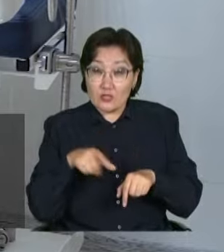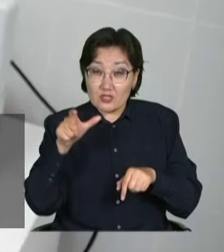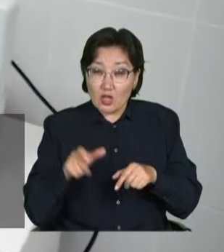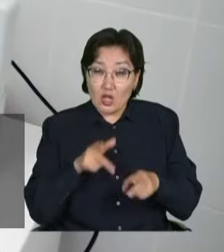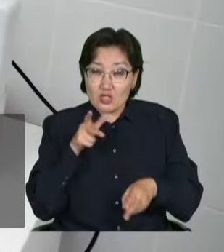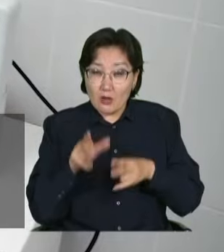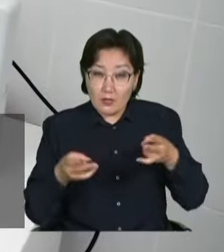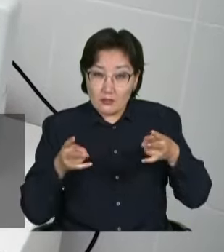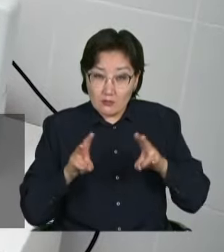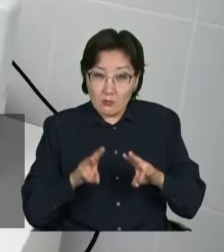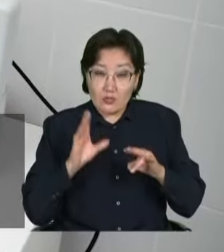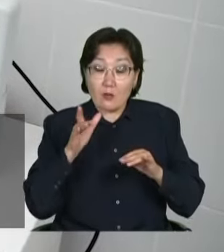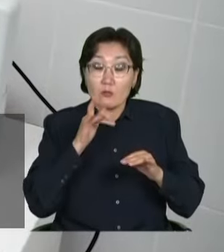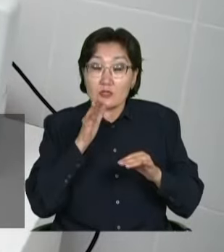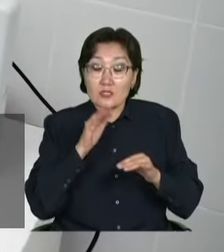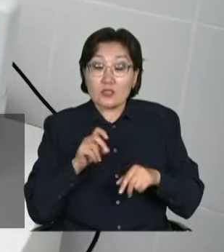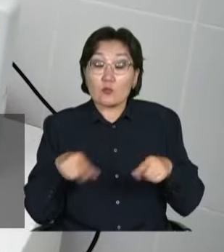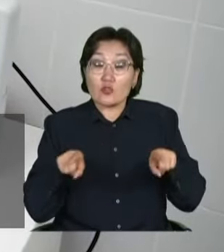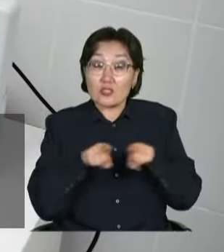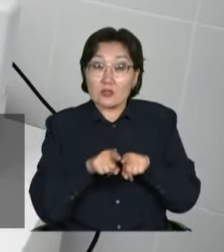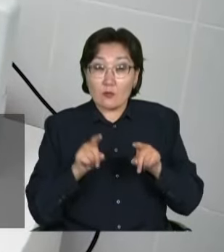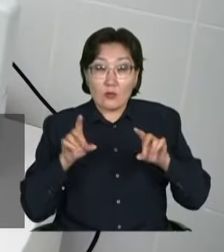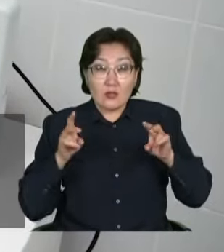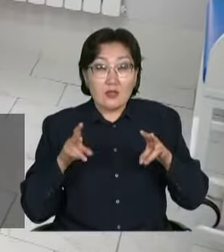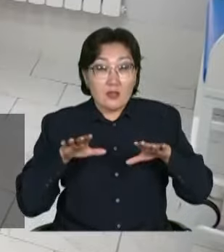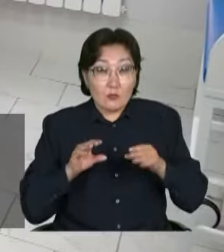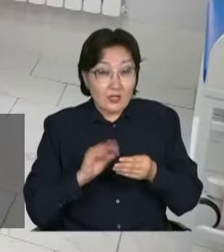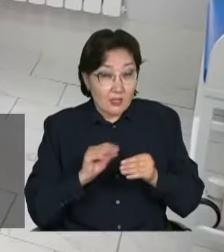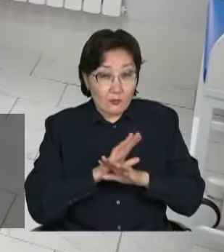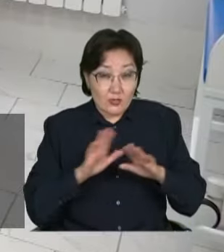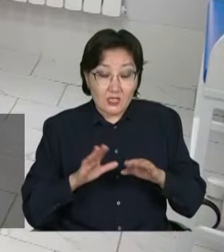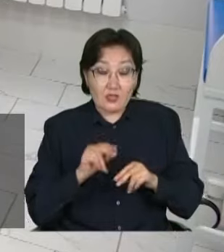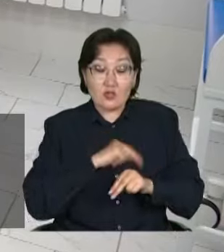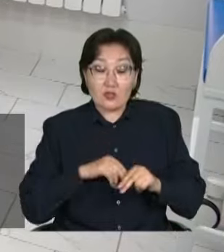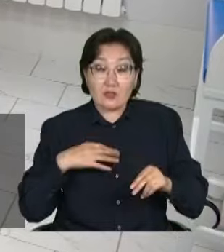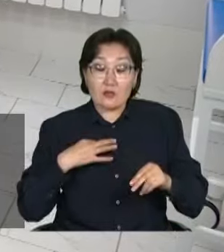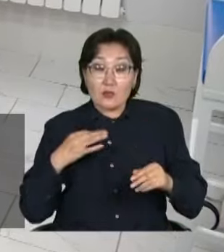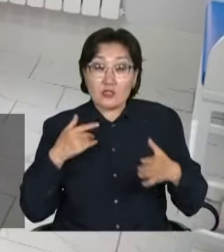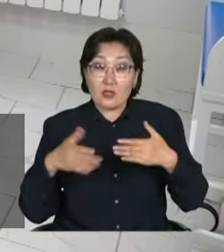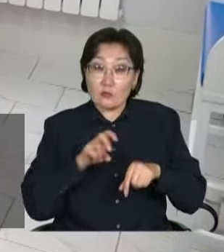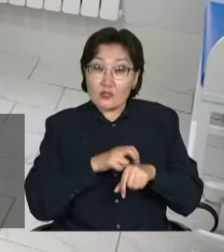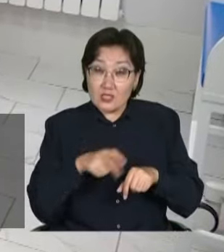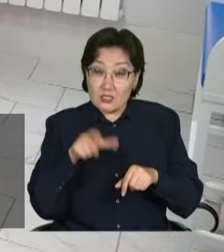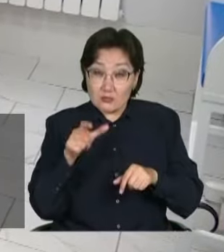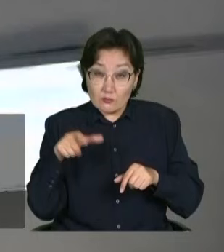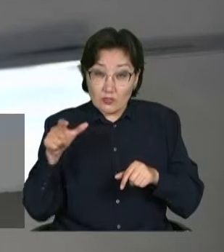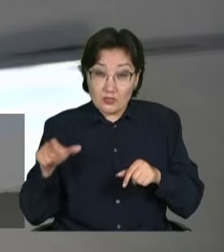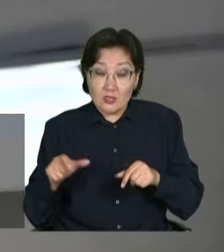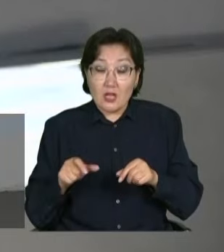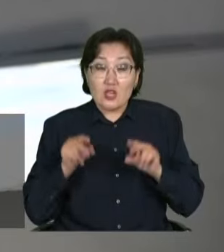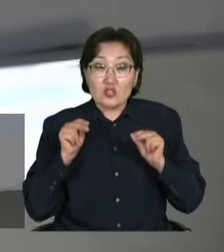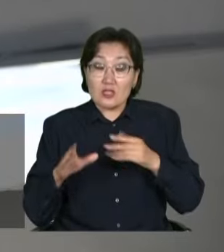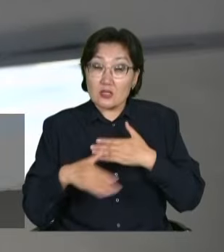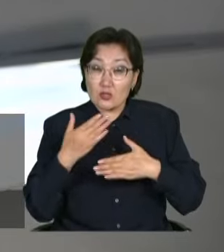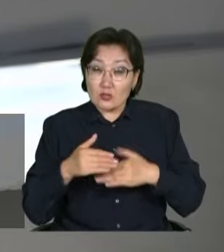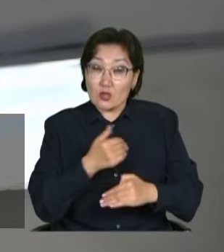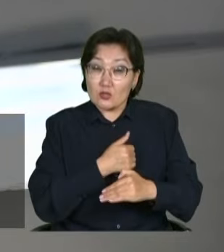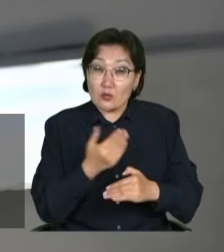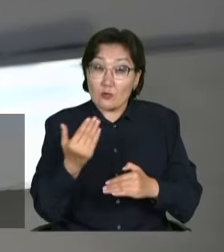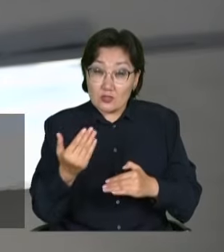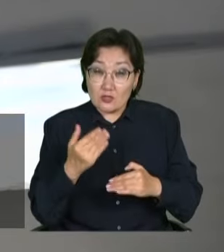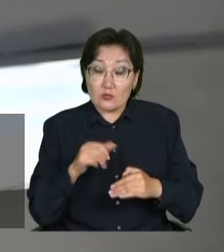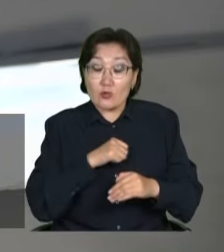шағым қалдырыпты. Алдағы уақытта дәл осындай оқиға қайталанбас үшін жұмысына салғырт қараған медицина қызметкерлерін әділ жазалауды сұрайды ол.